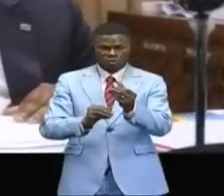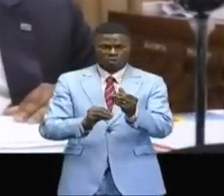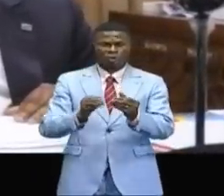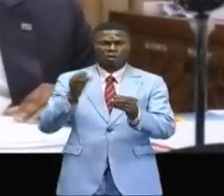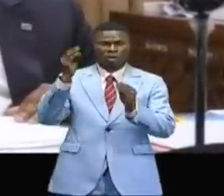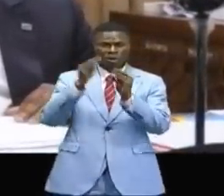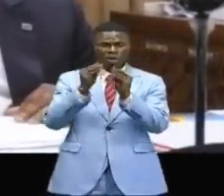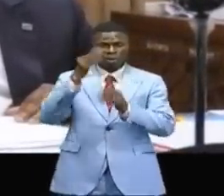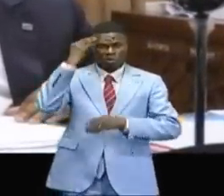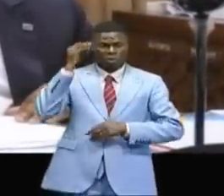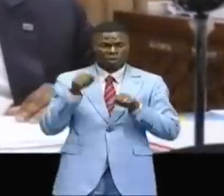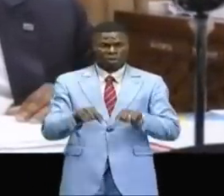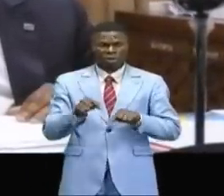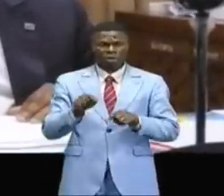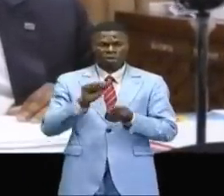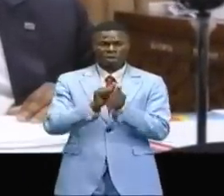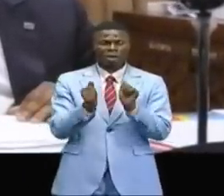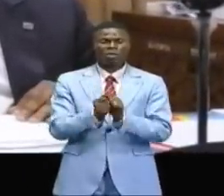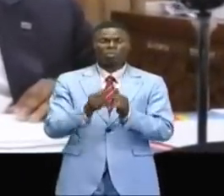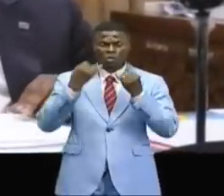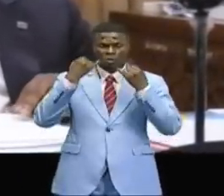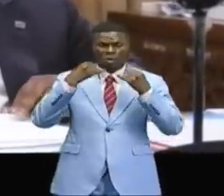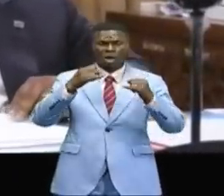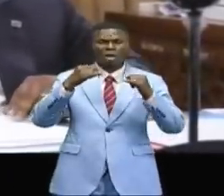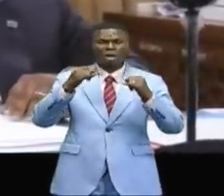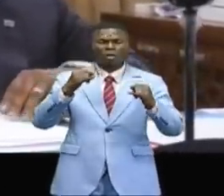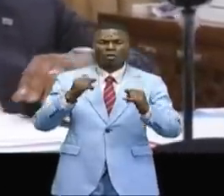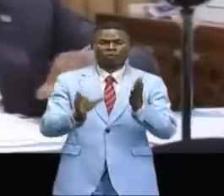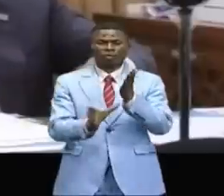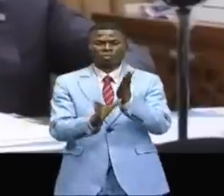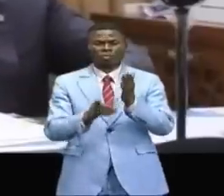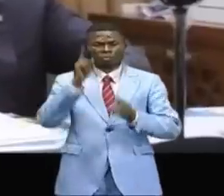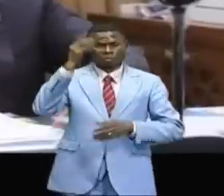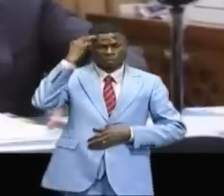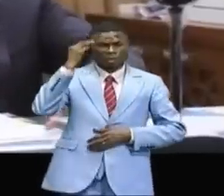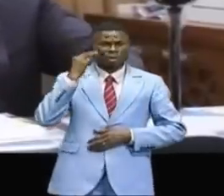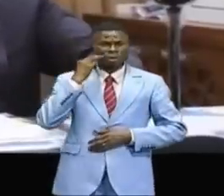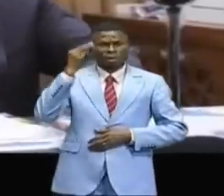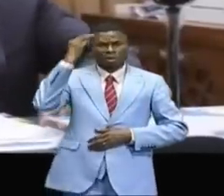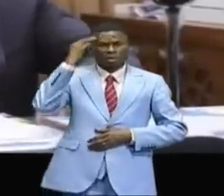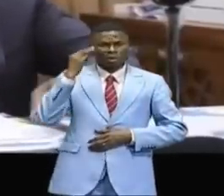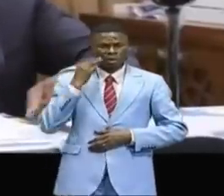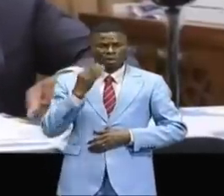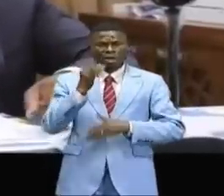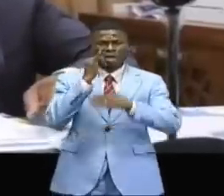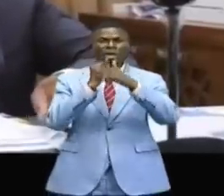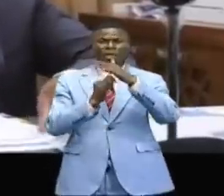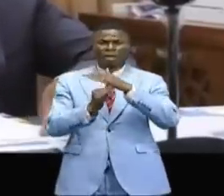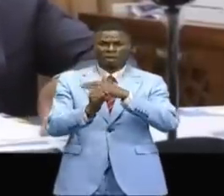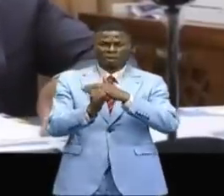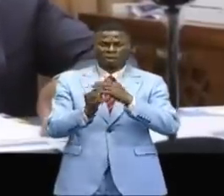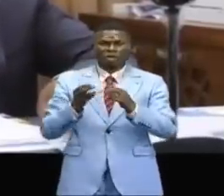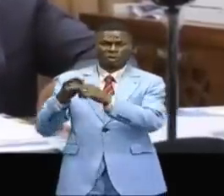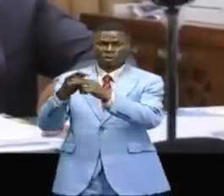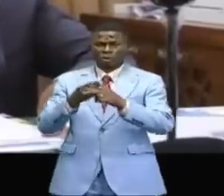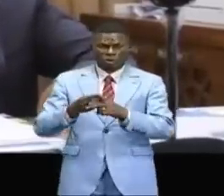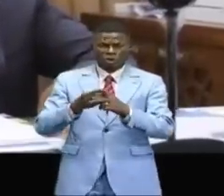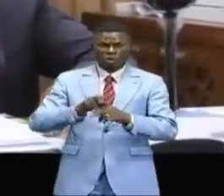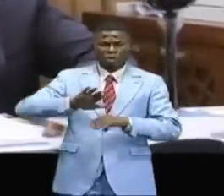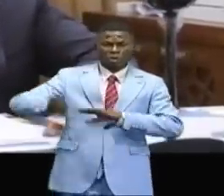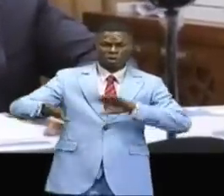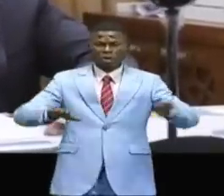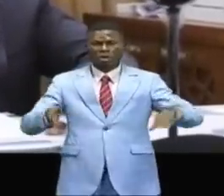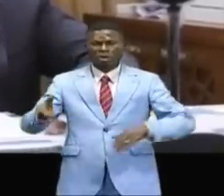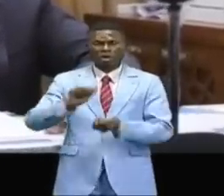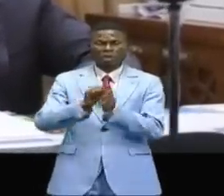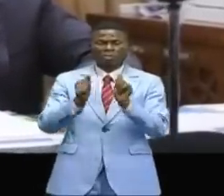de ce jour relatif aux points d'information. Le vice-premier ministre, ministre de l'Intérieur, Sécurité, Décentralisation